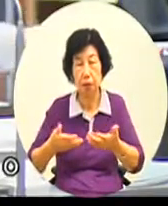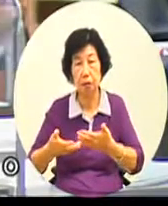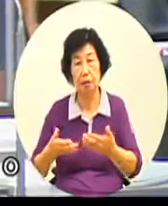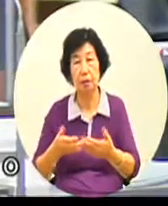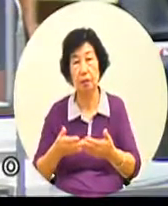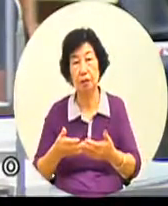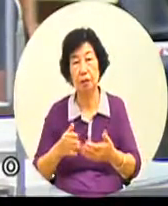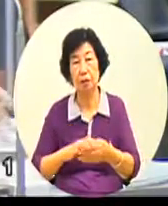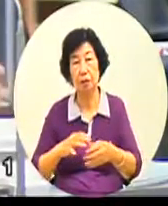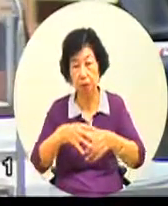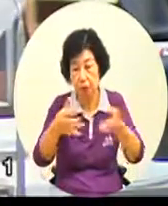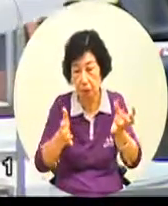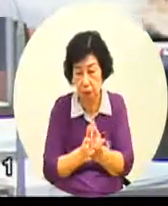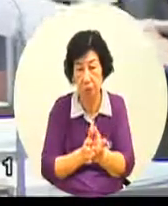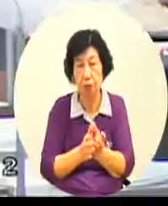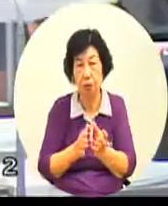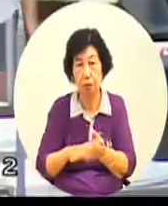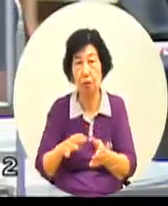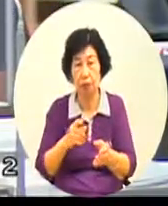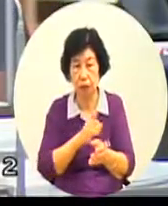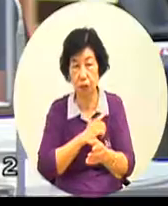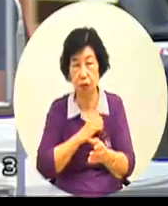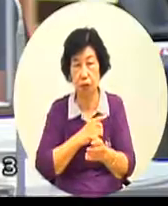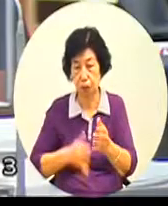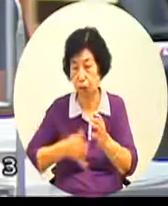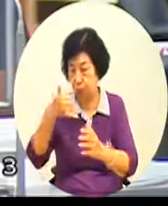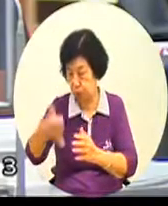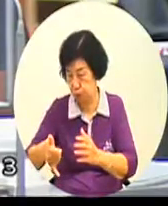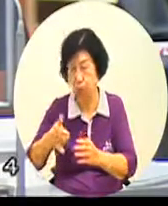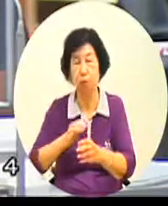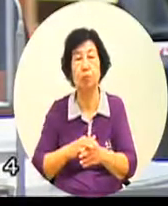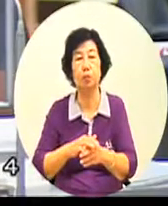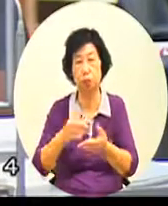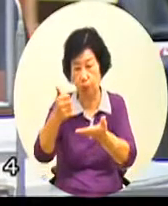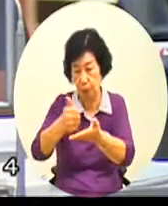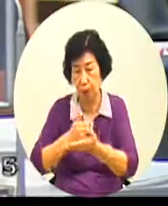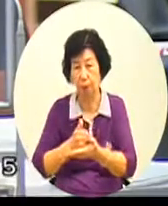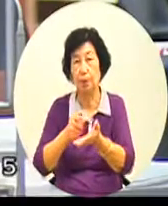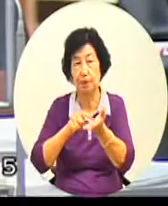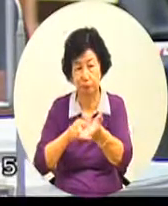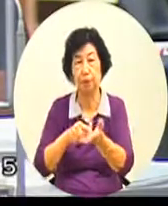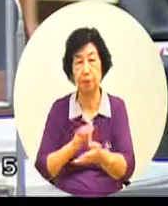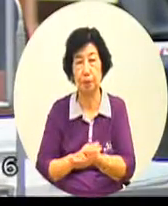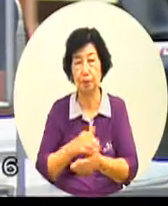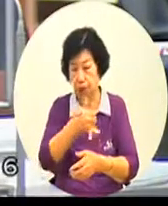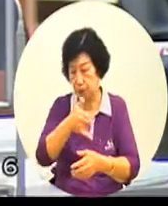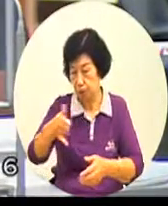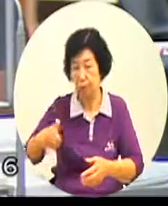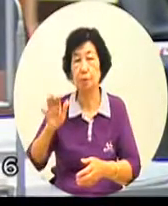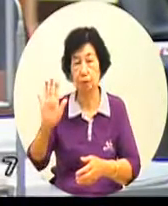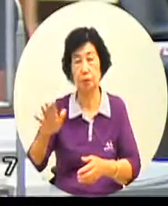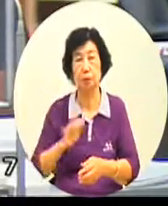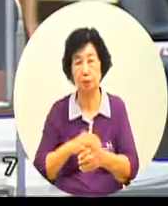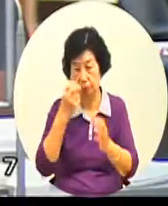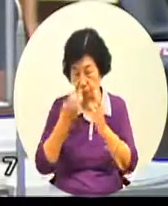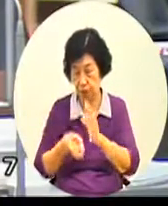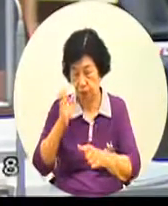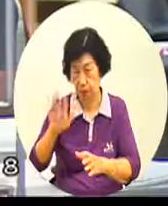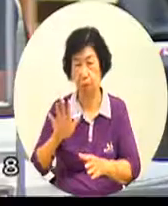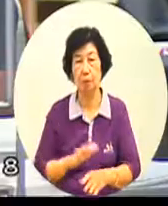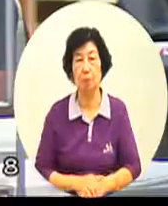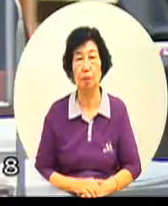要等他们来申请，我们主动去叫他们要求来申请这样子。 是是，有我们都有去，我们都有去拜会。 好，辛苦啊，谢谢局